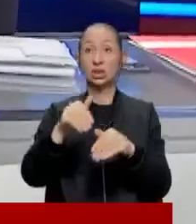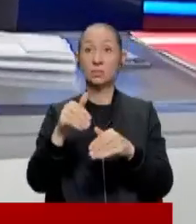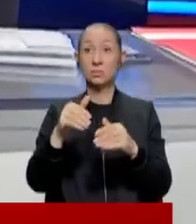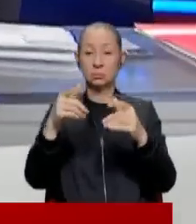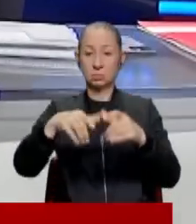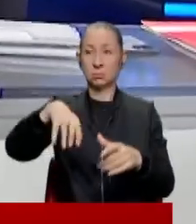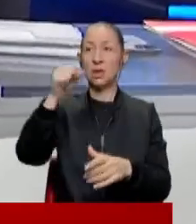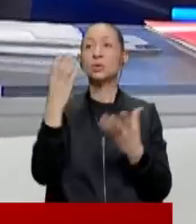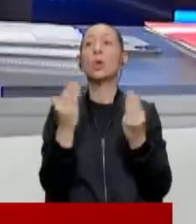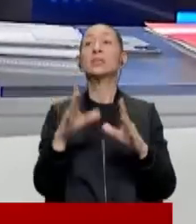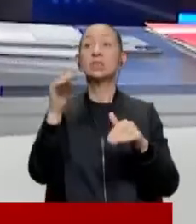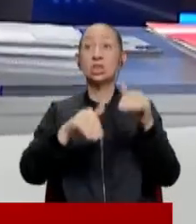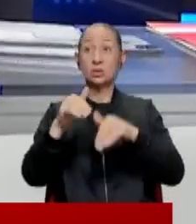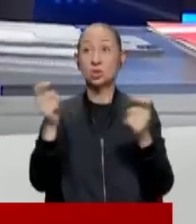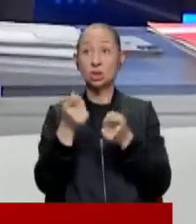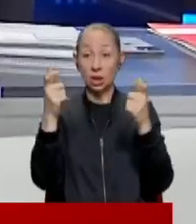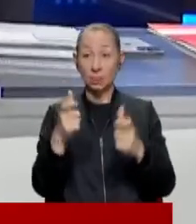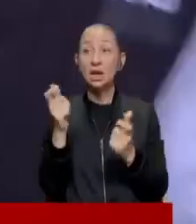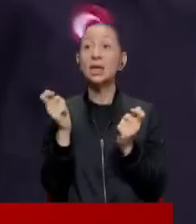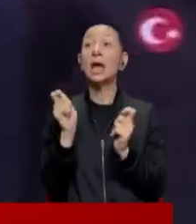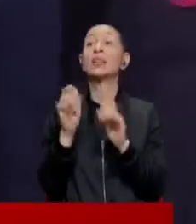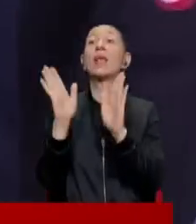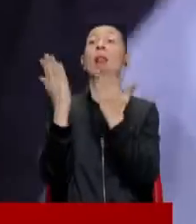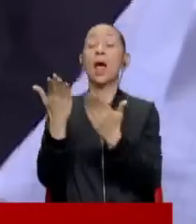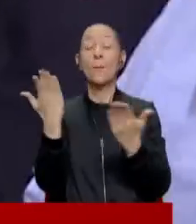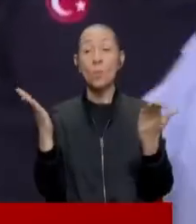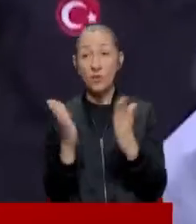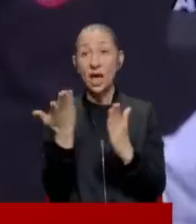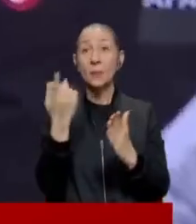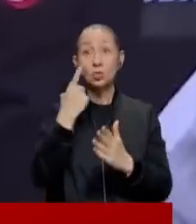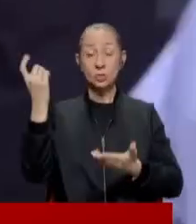karagahı olamaz Seçim Çalışması yapılacak yer değildir hem